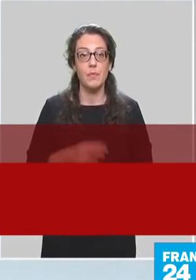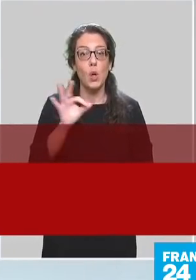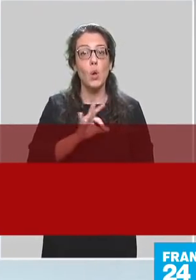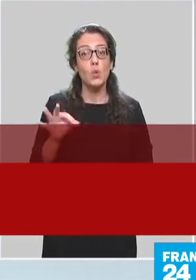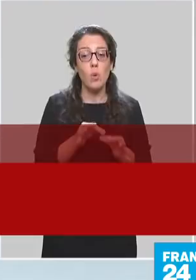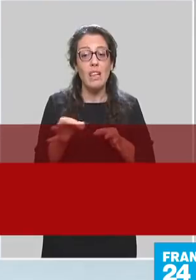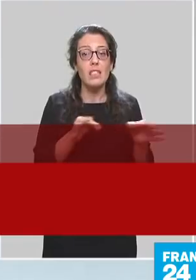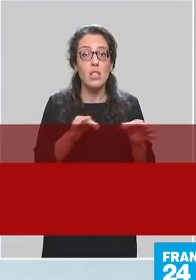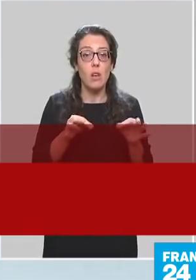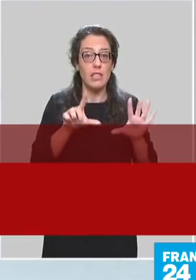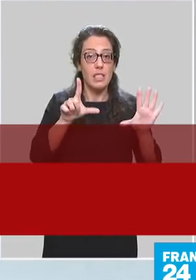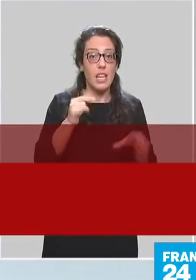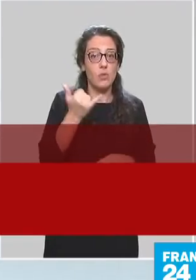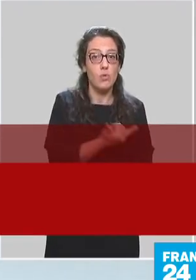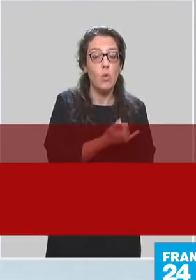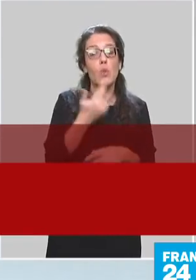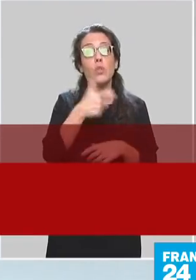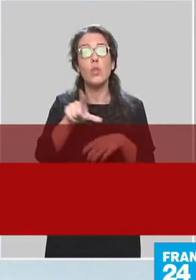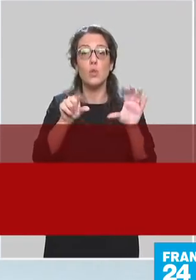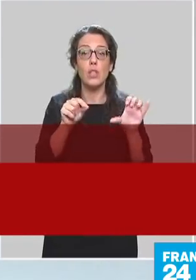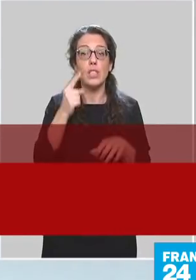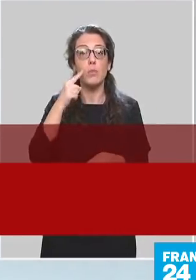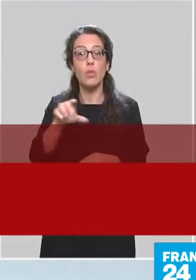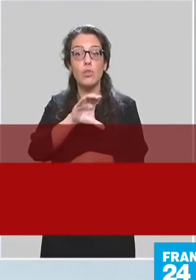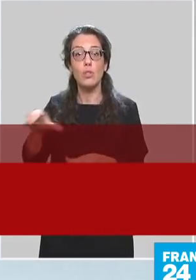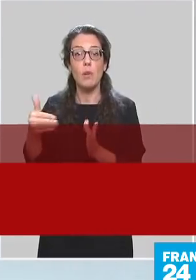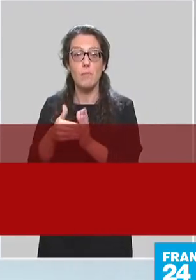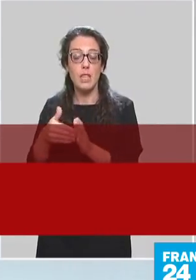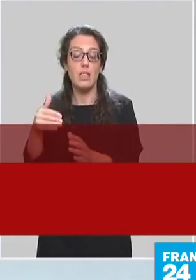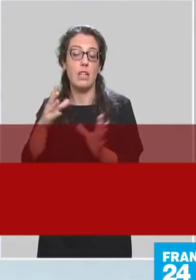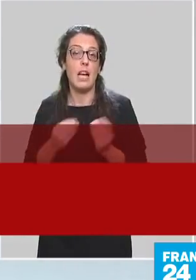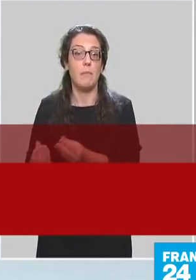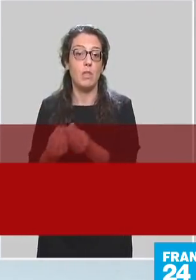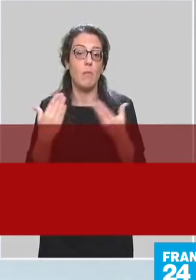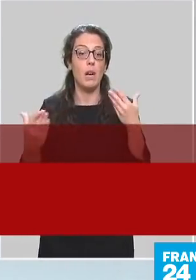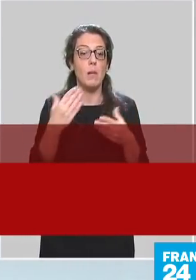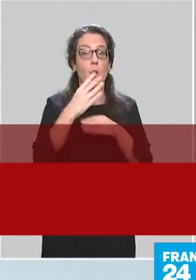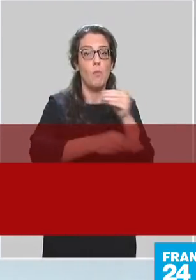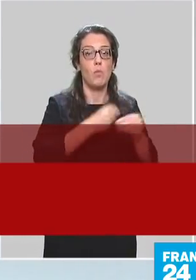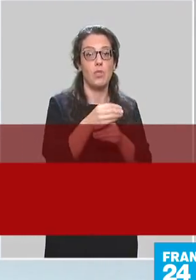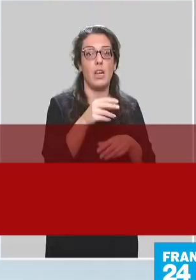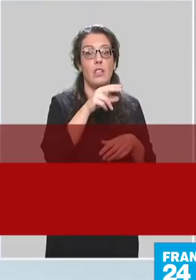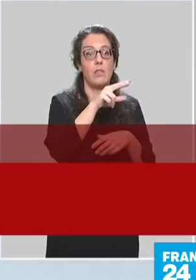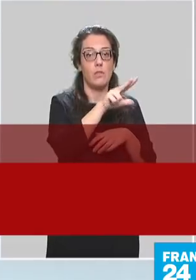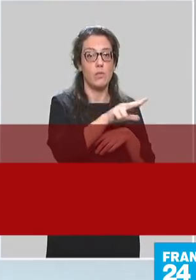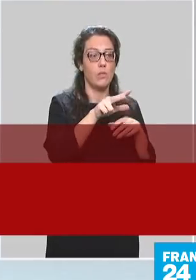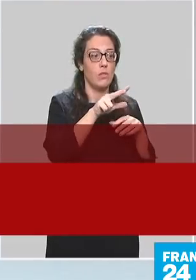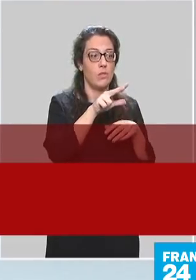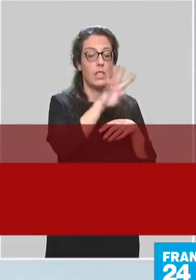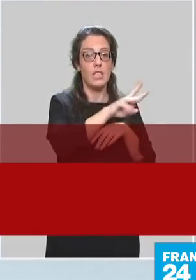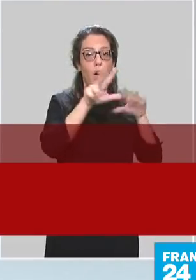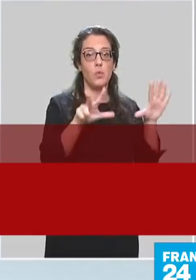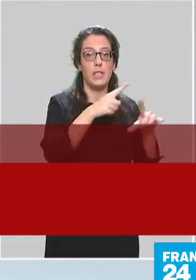il dépasse 270 pour 100 000 habitants, alors qu'il est de 48,5 au niveau mondial. L'Europe représente